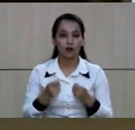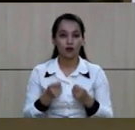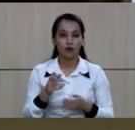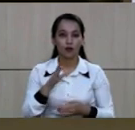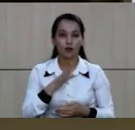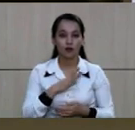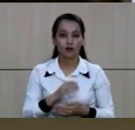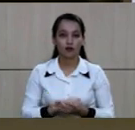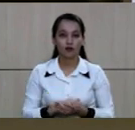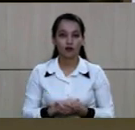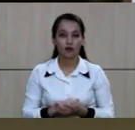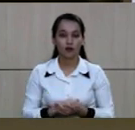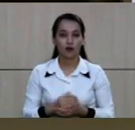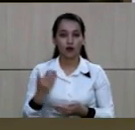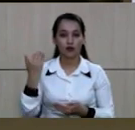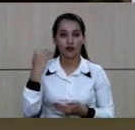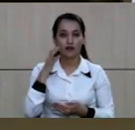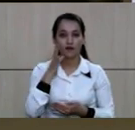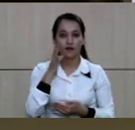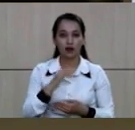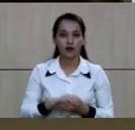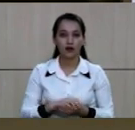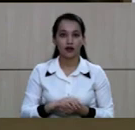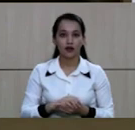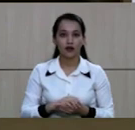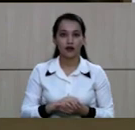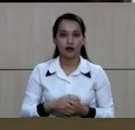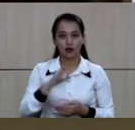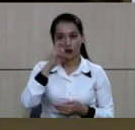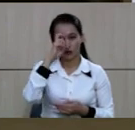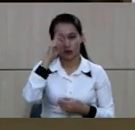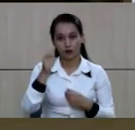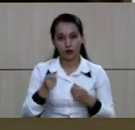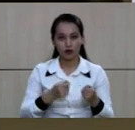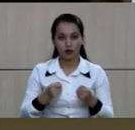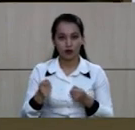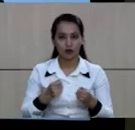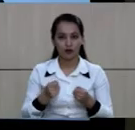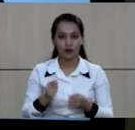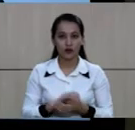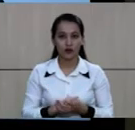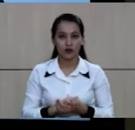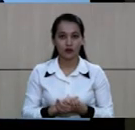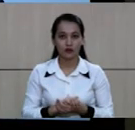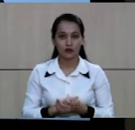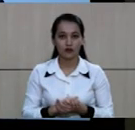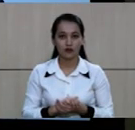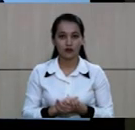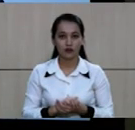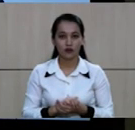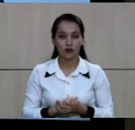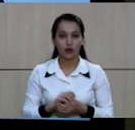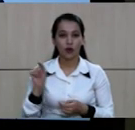пайтда амирлик ва ханликлар ўртасидаги жангу жадаллар, ҳукмронлик талаш ва